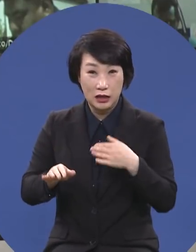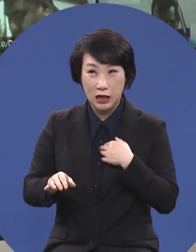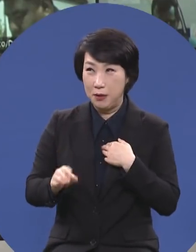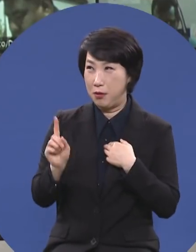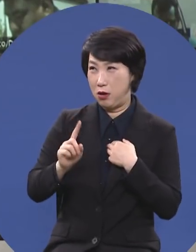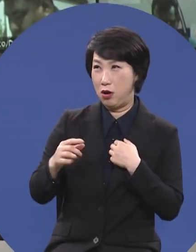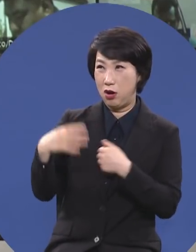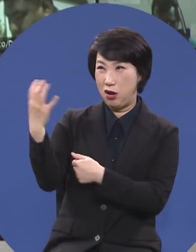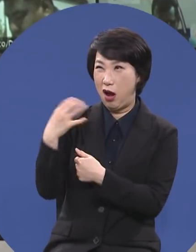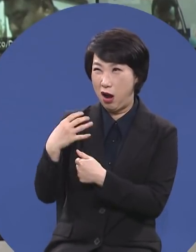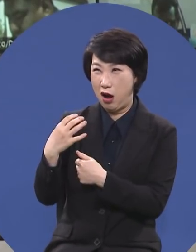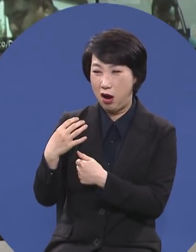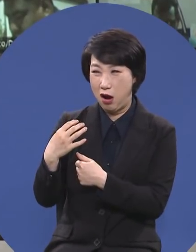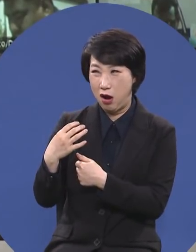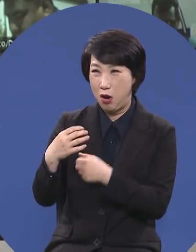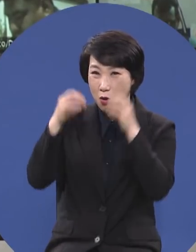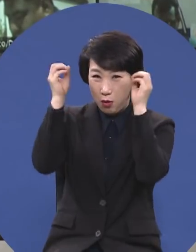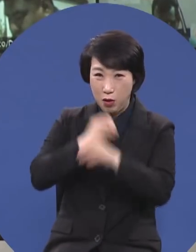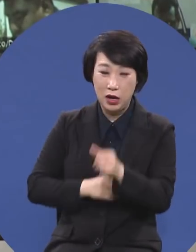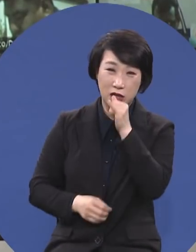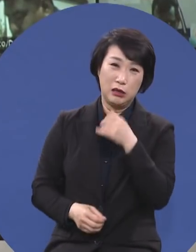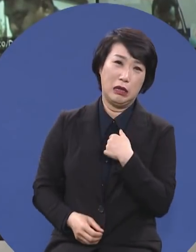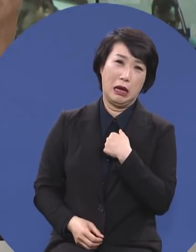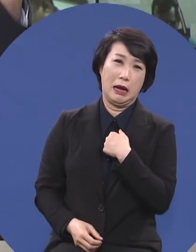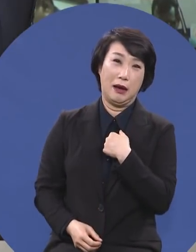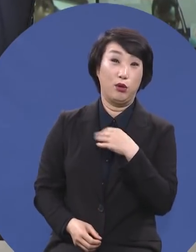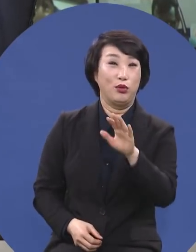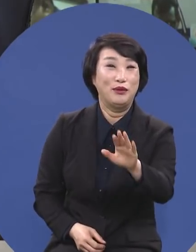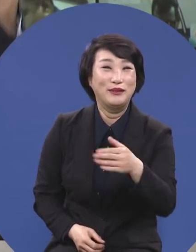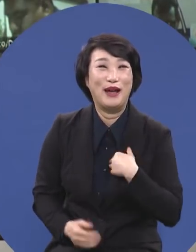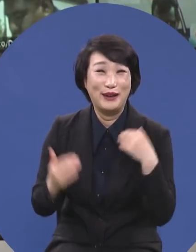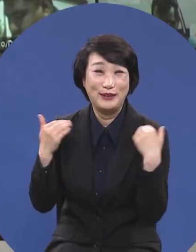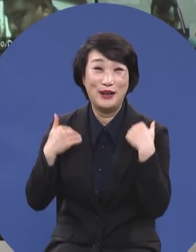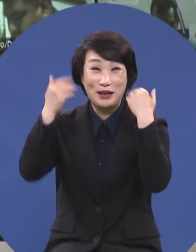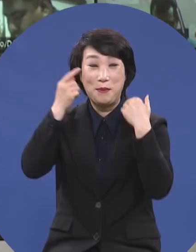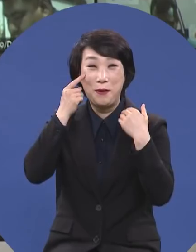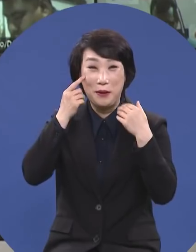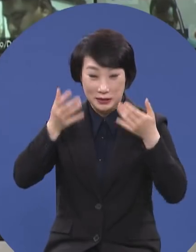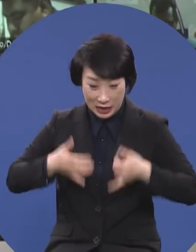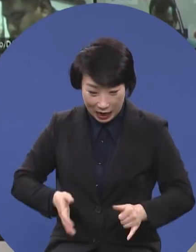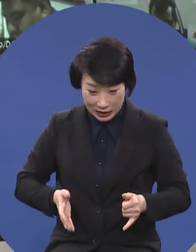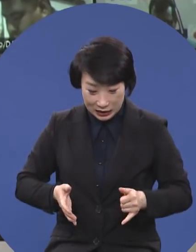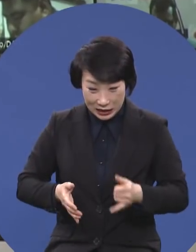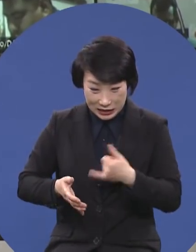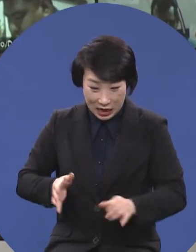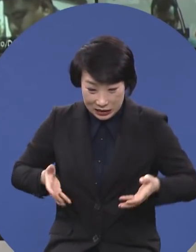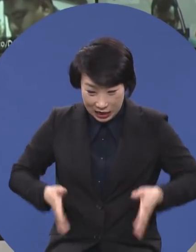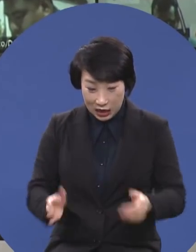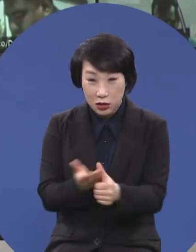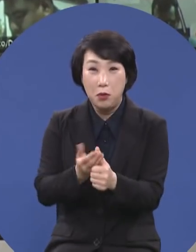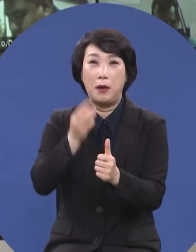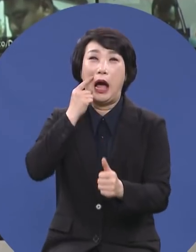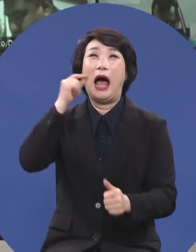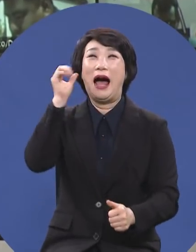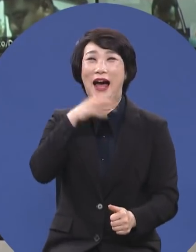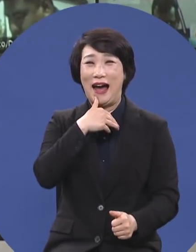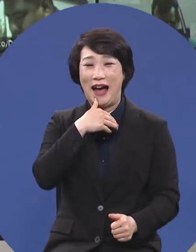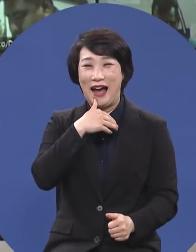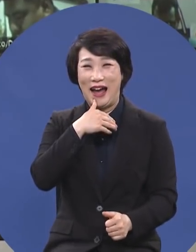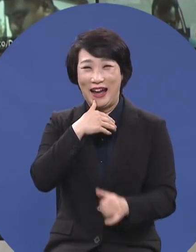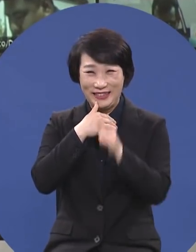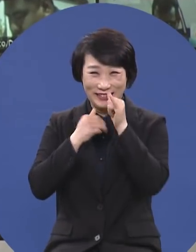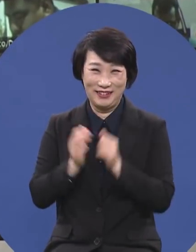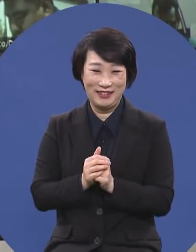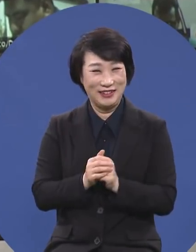거기 야단으로 돌아온다는 거 제가 성장하고 자식 낳아보니까 알겠더라니까. 그래요. 아마